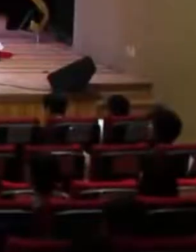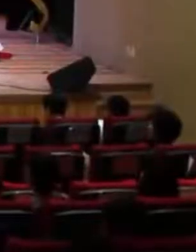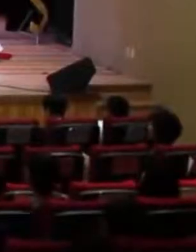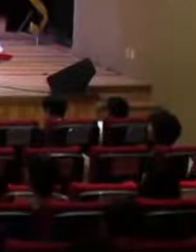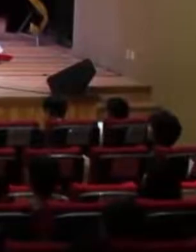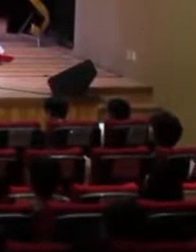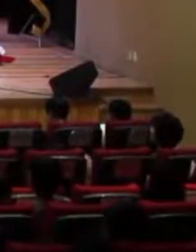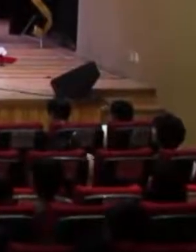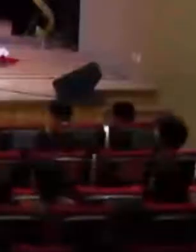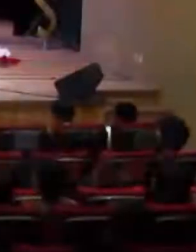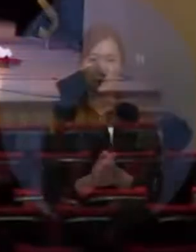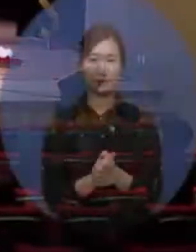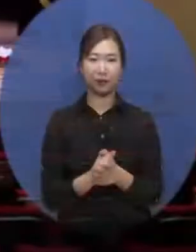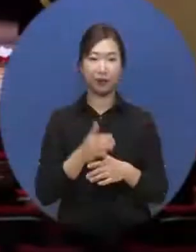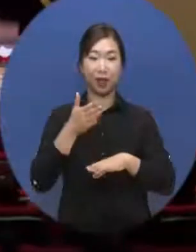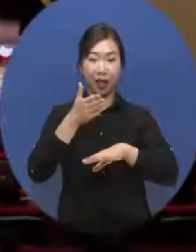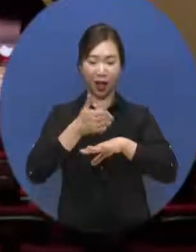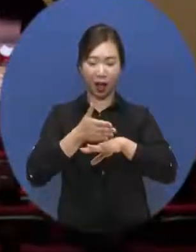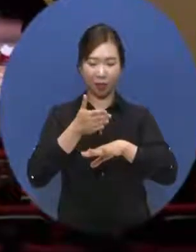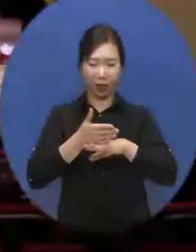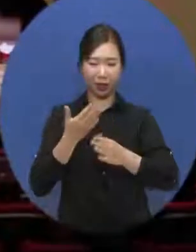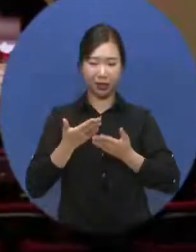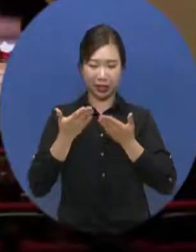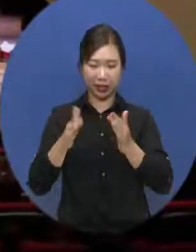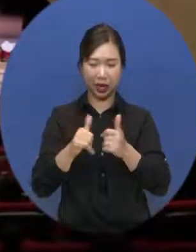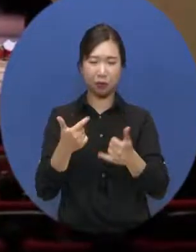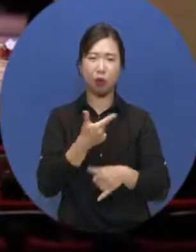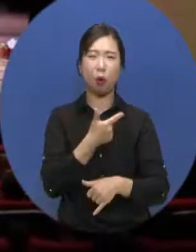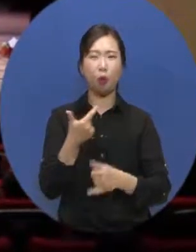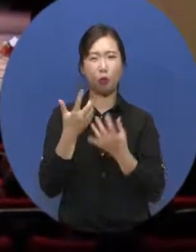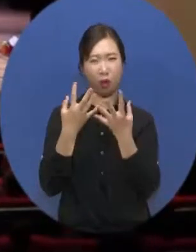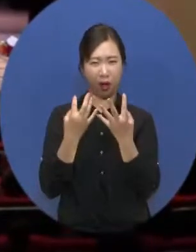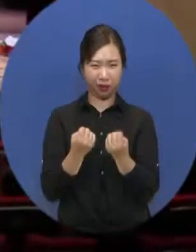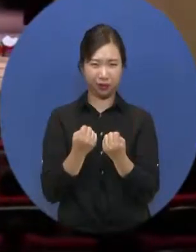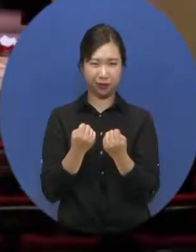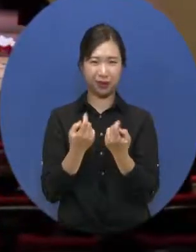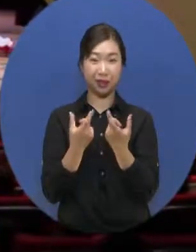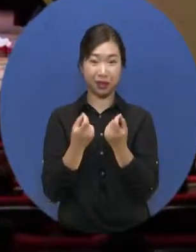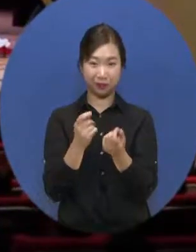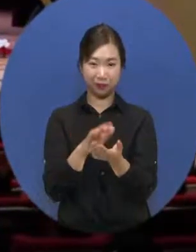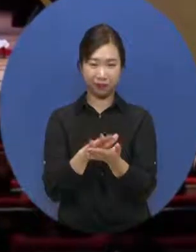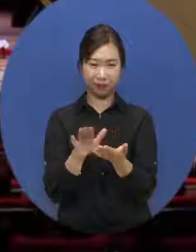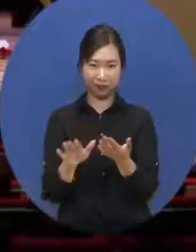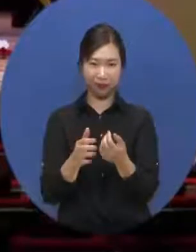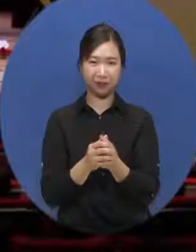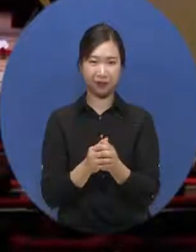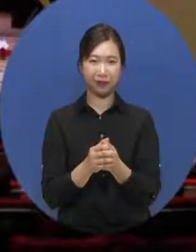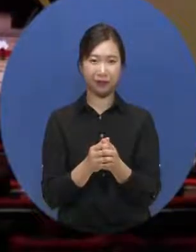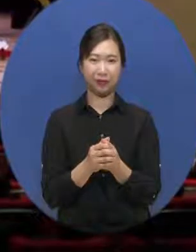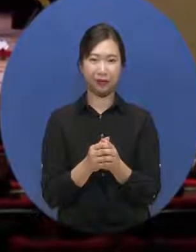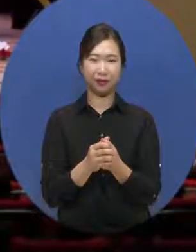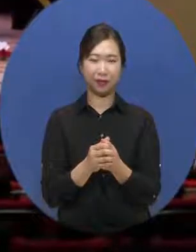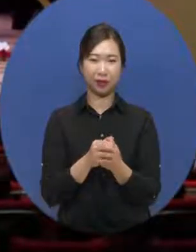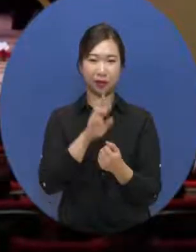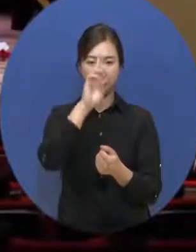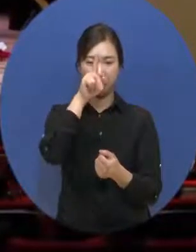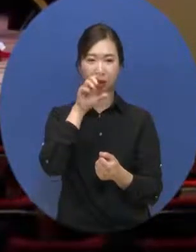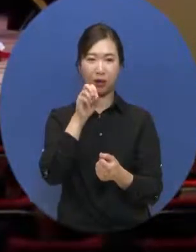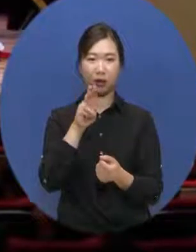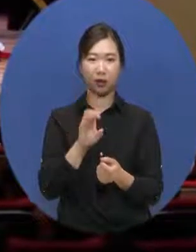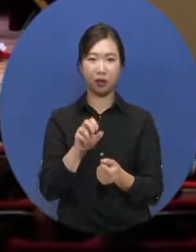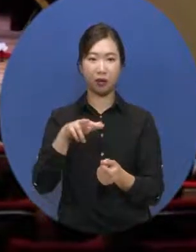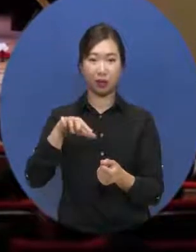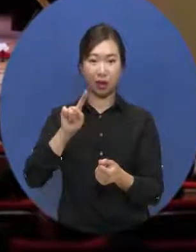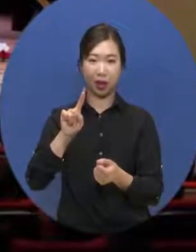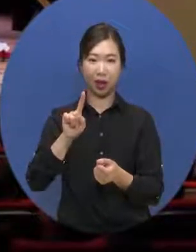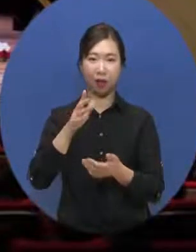감사드려야 될 분이 너무 많은 것 같습니다. 근데 우리의 우리 박영자 원장님에 대한 우리